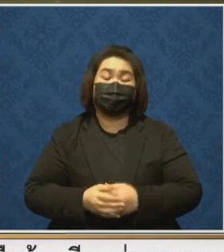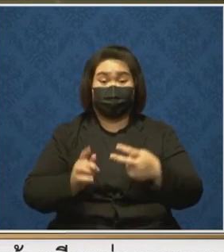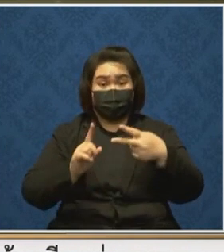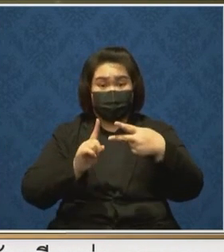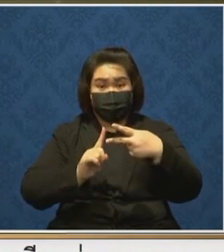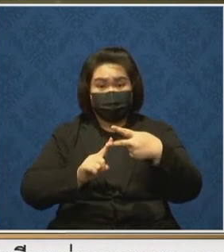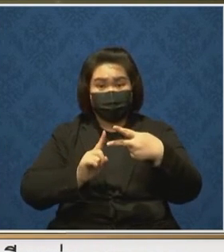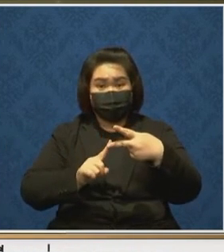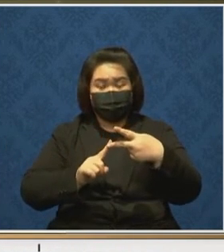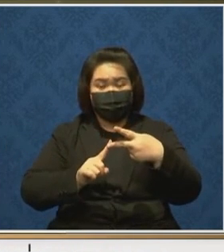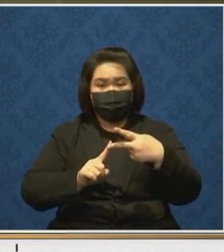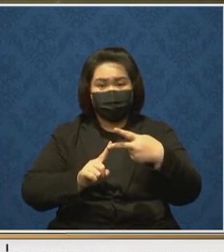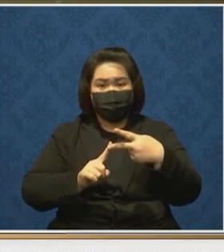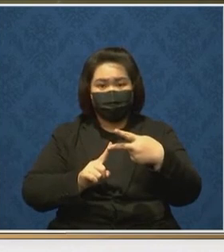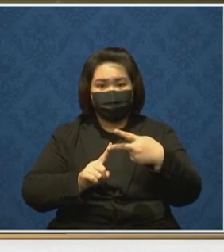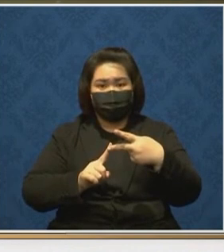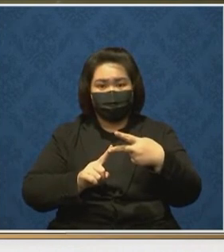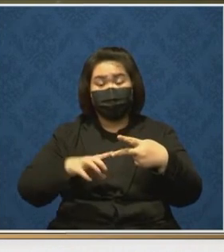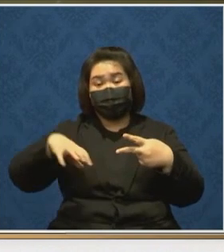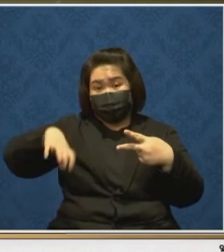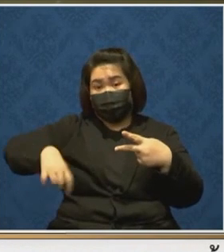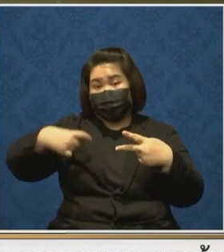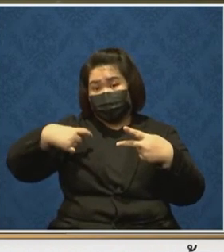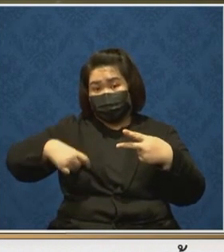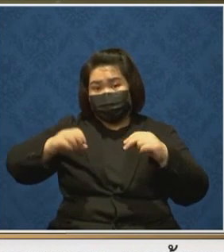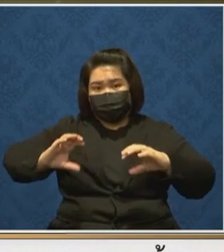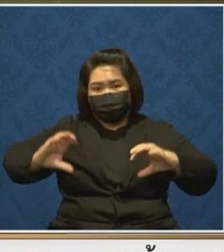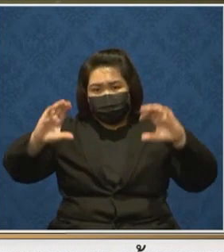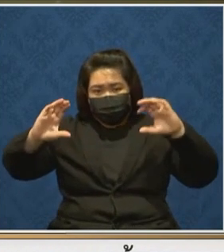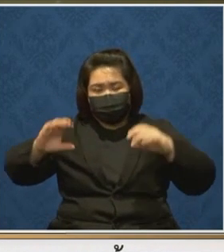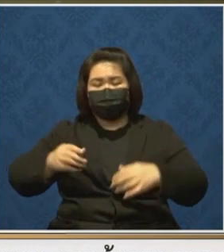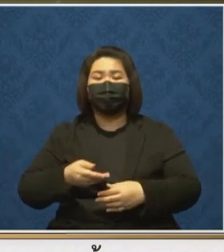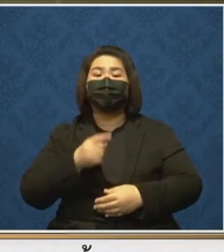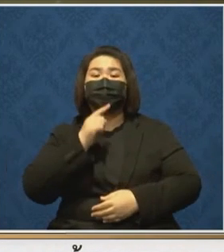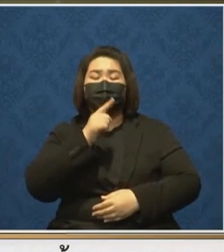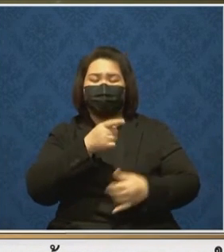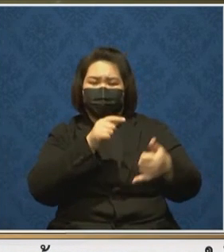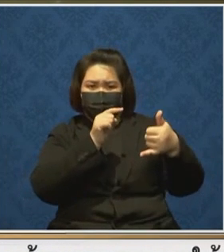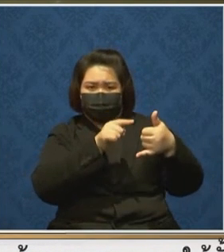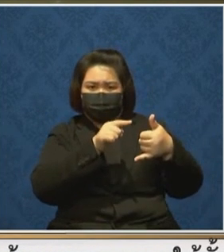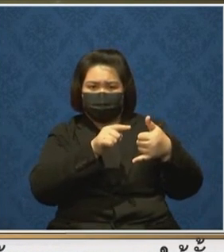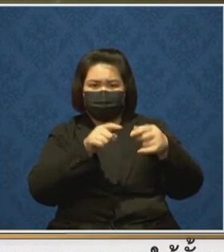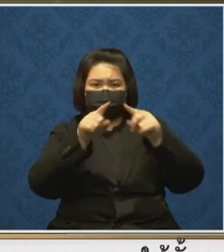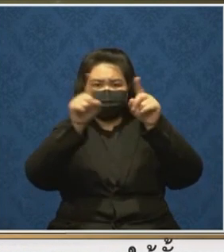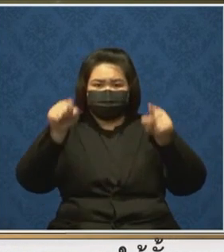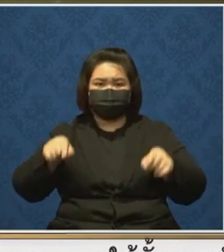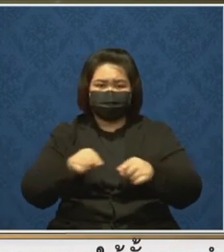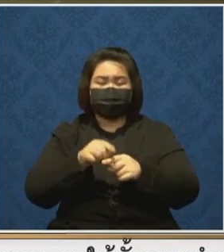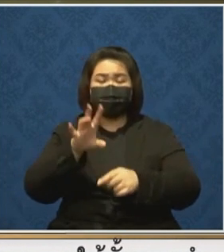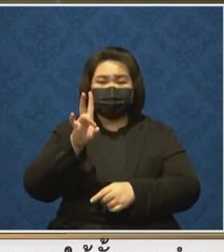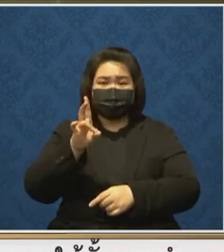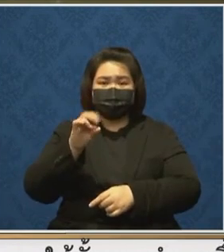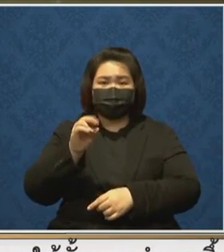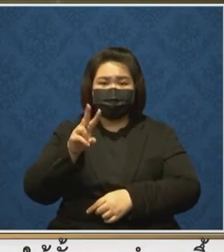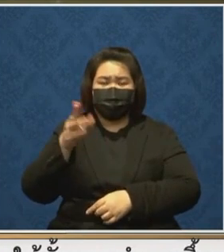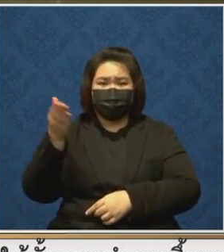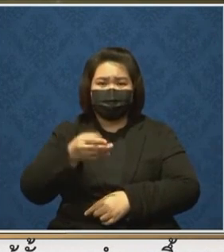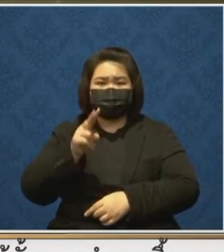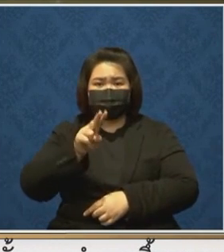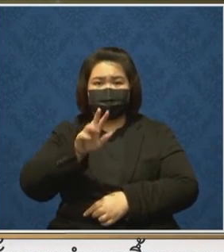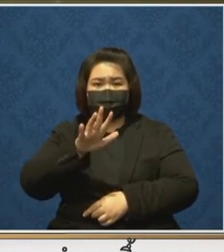กลสำหนังงในการสงสุดได้เสนอให้ผอนเอกประยุติจัโอชายกเลิกคำสั่งที่ 72 ทับ 25